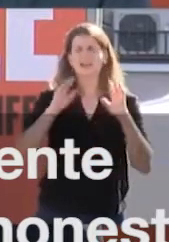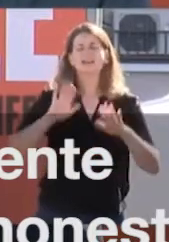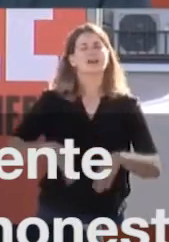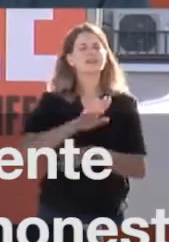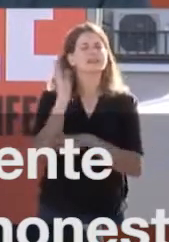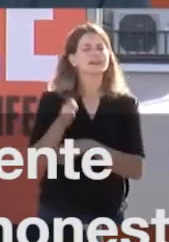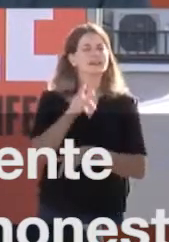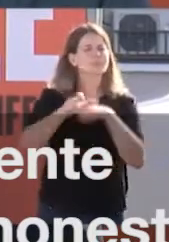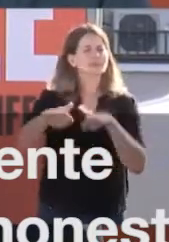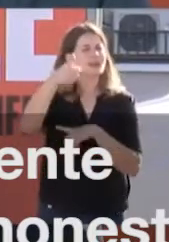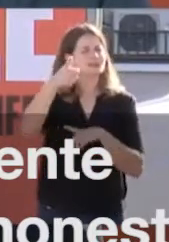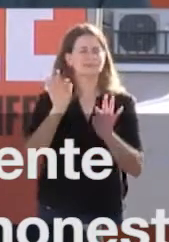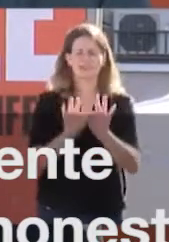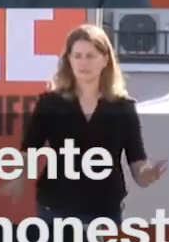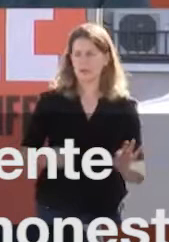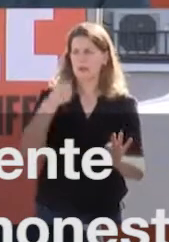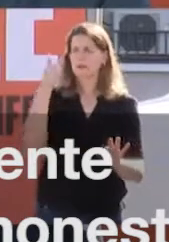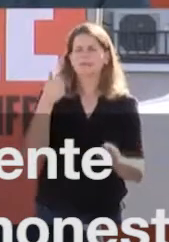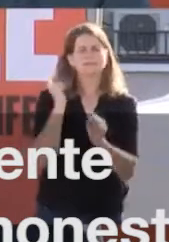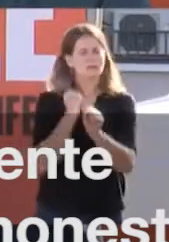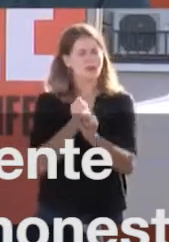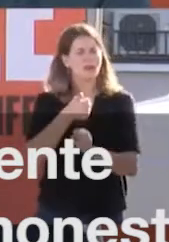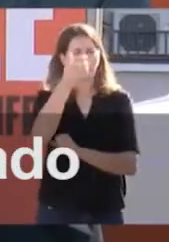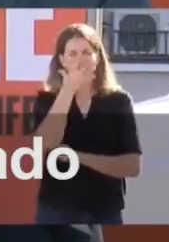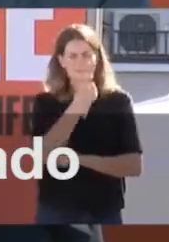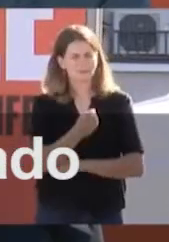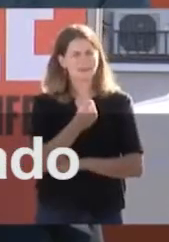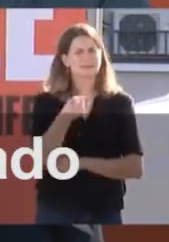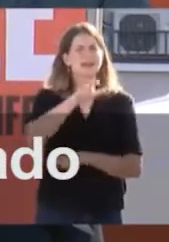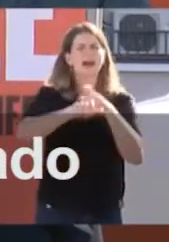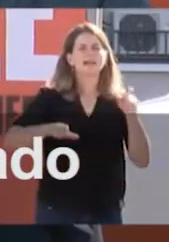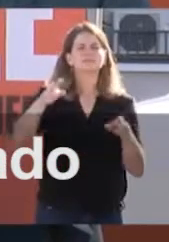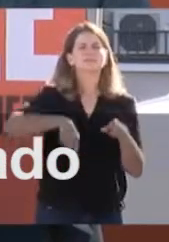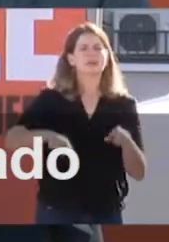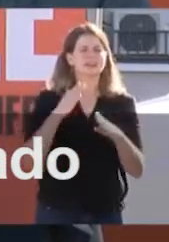castigar a la gent més humil, a la gent treballadora, a la gent més honesta, a la gent que mai